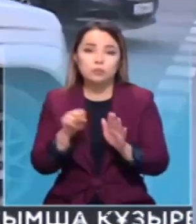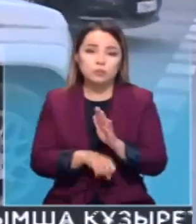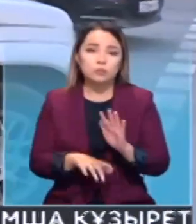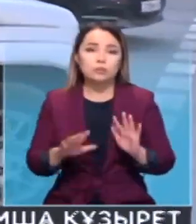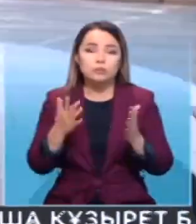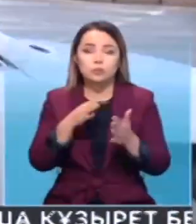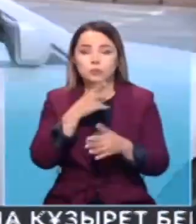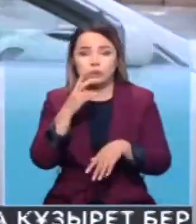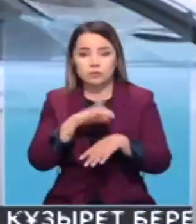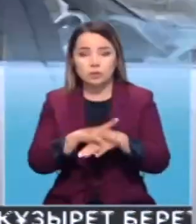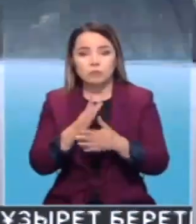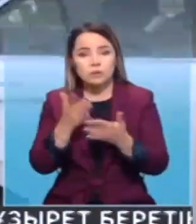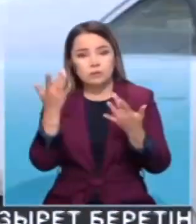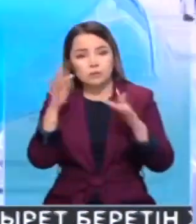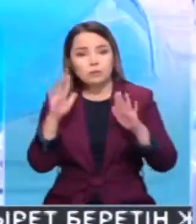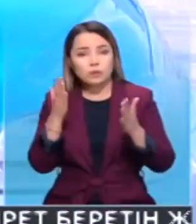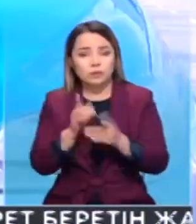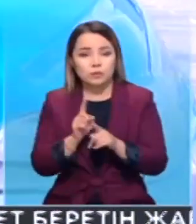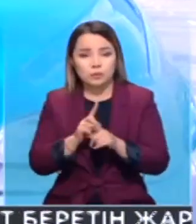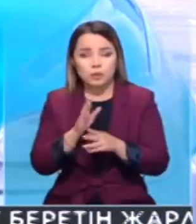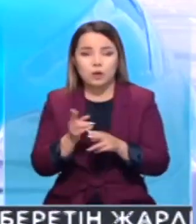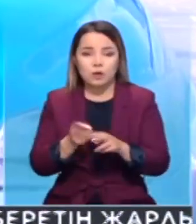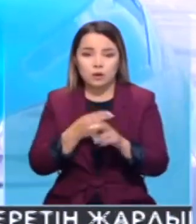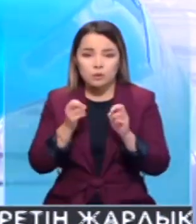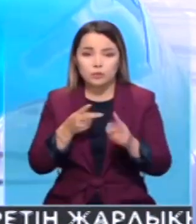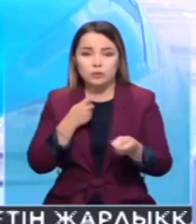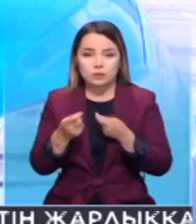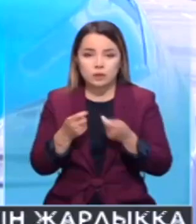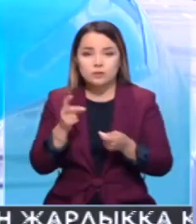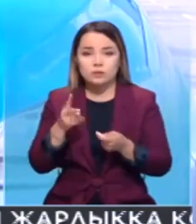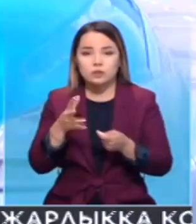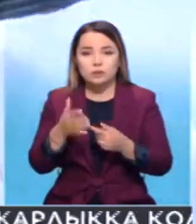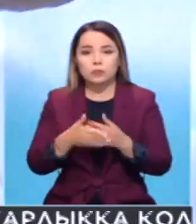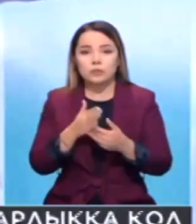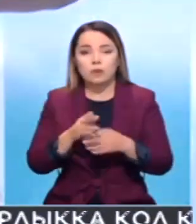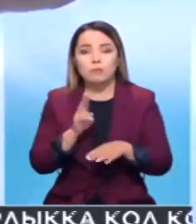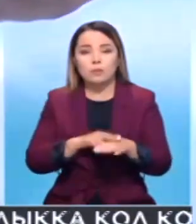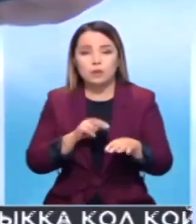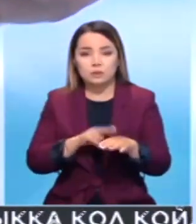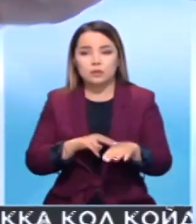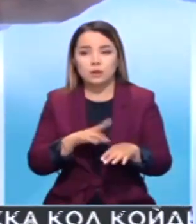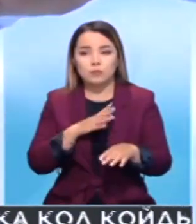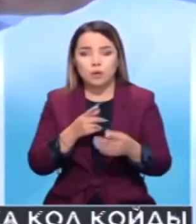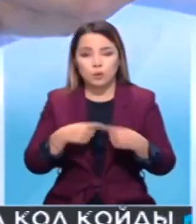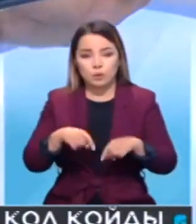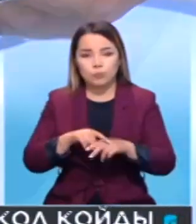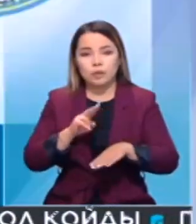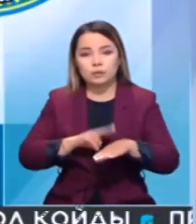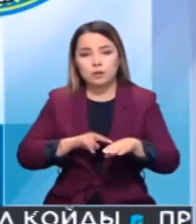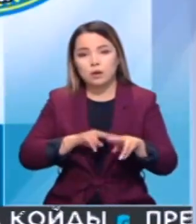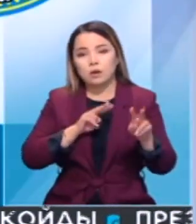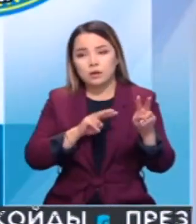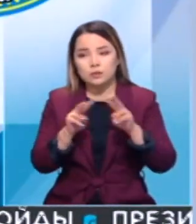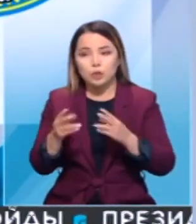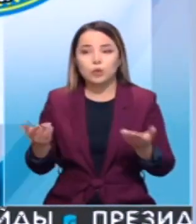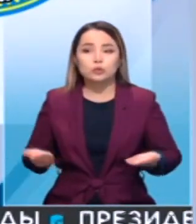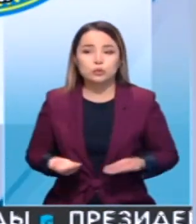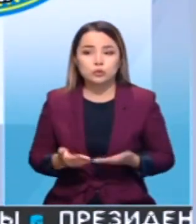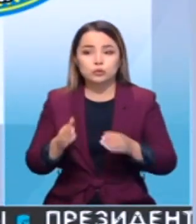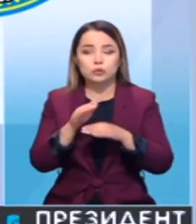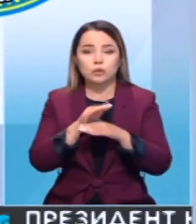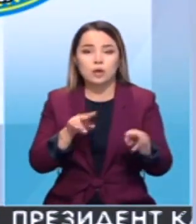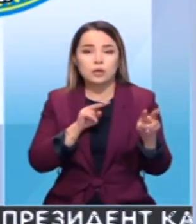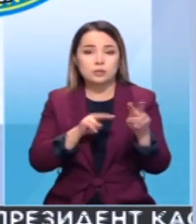көбейіп кеткен сияқты. Қауіпсіздікті ұлғайту керек. Қалада күн сайын 2500-нан астам полиция қызметкері қоғамдық тәртіпті қадағалап, тұрғындар